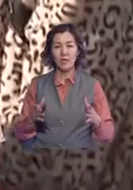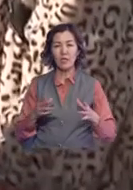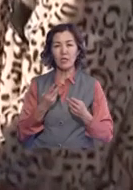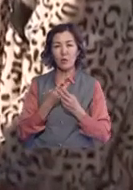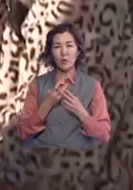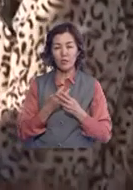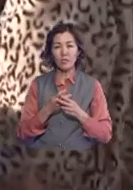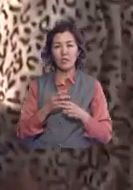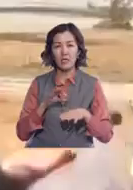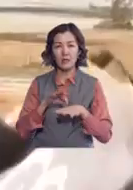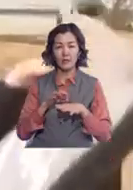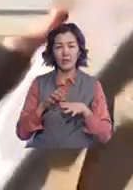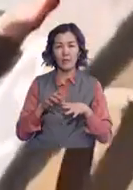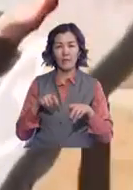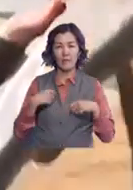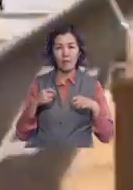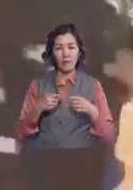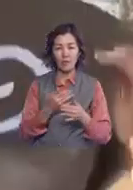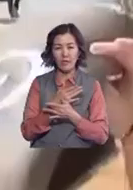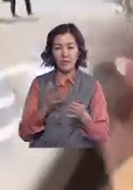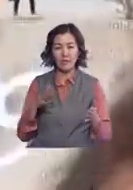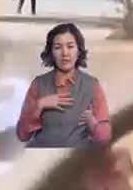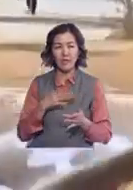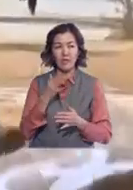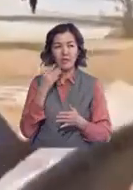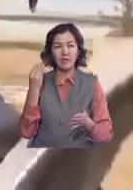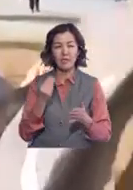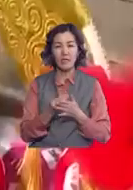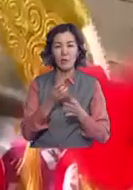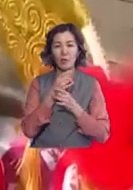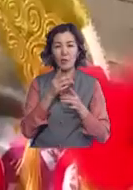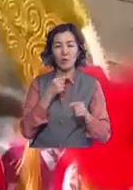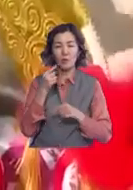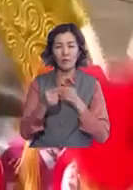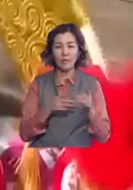войлока. Главная цель фестиваля – сохранение национальных ценностей и культурного наследия.